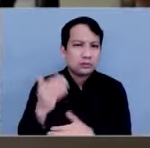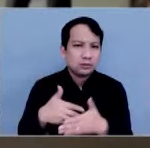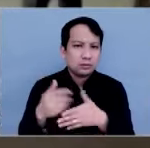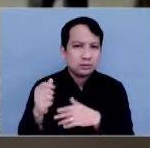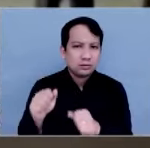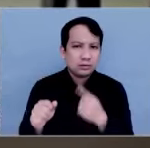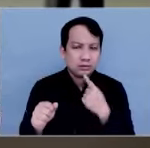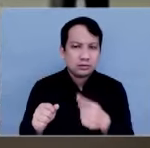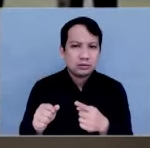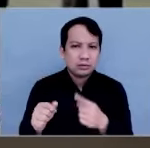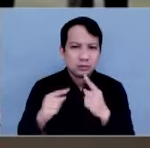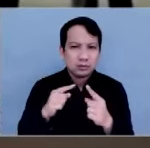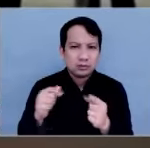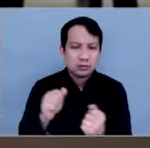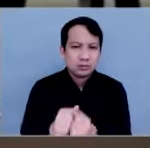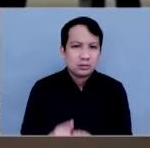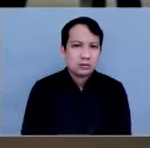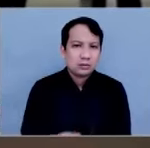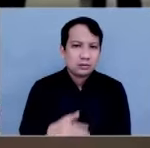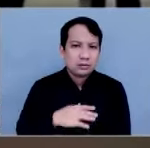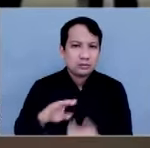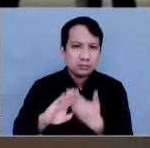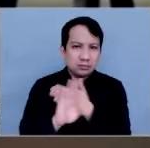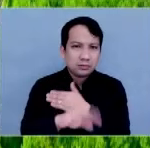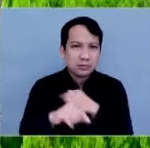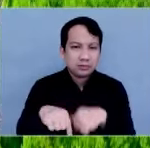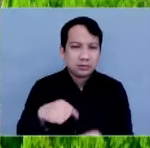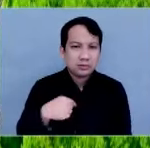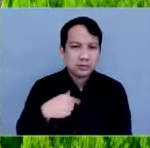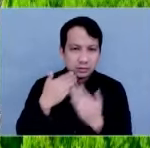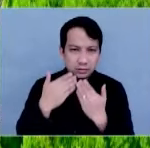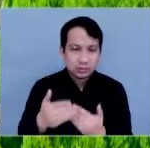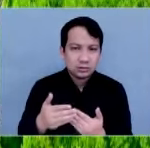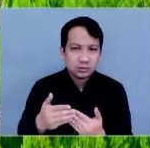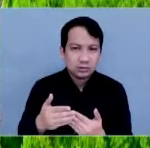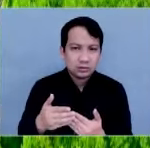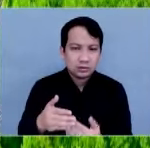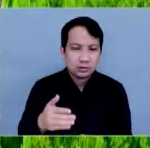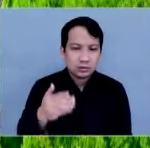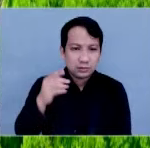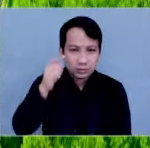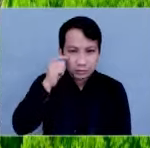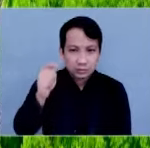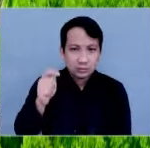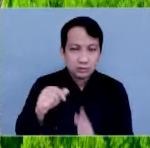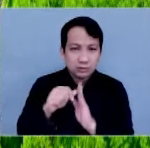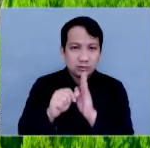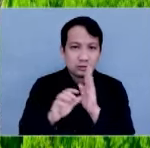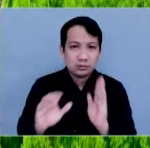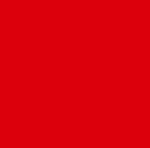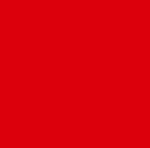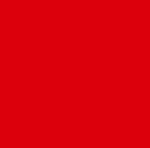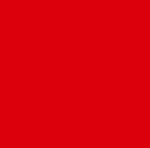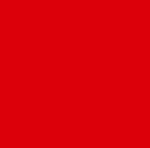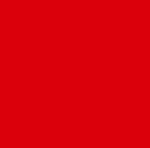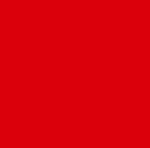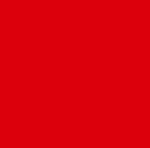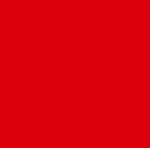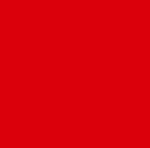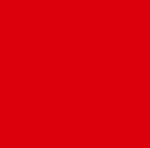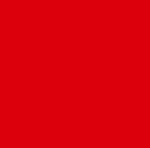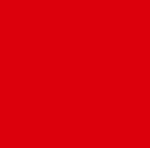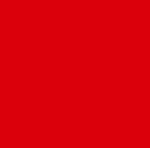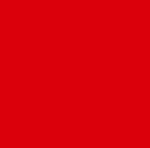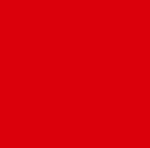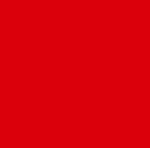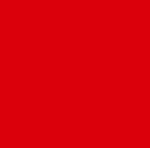kami nagkausap po. Babalik pa ako doon. Maraming pong salamat kay Attorney Israely Totorio ng abogado ni Pastor Apollo Kibuloy. Mga kapatid,